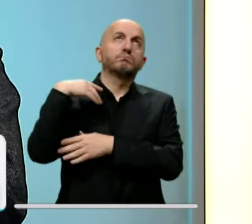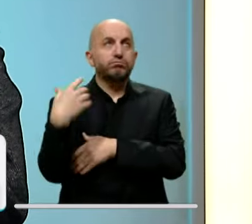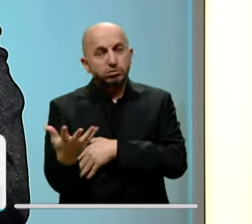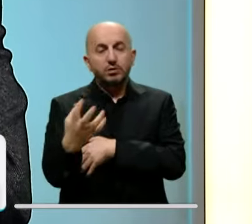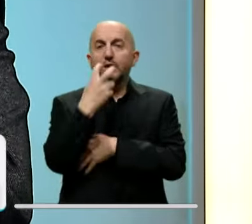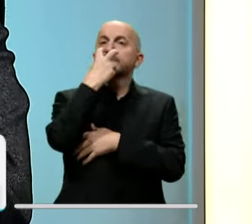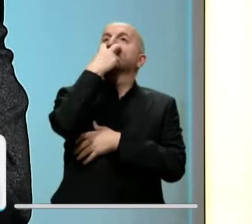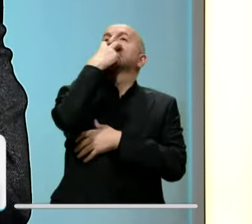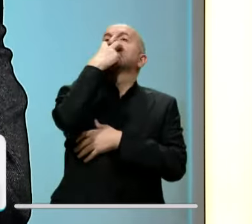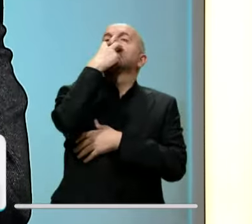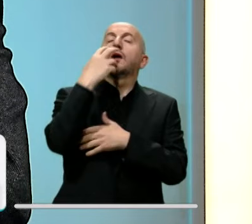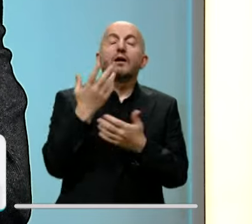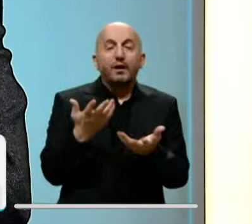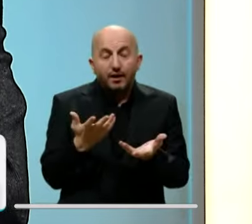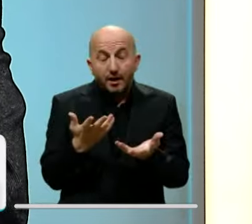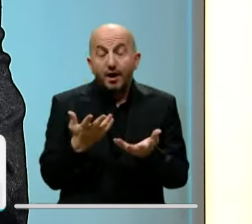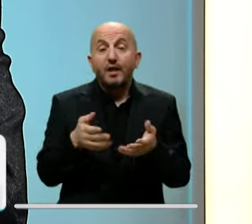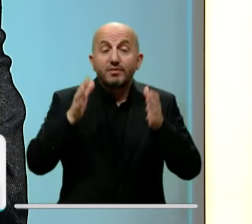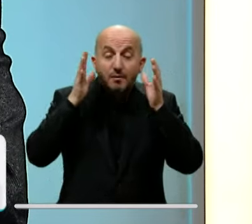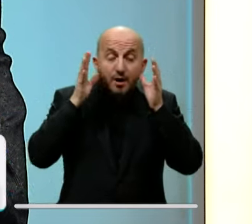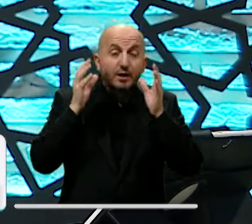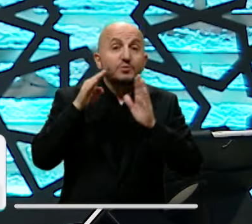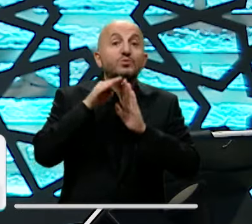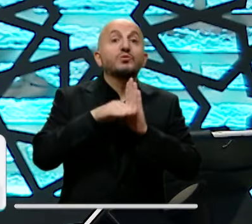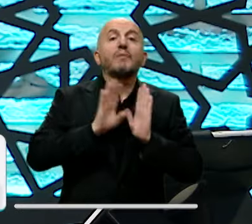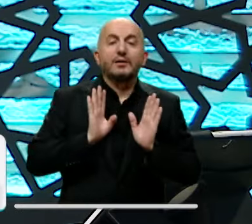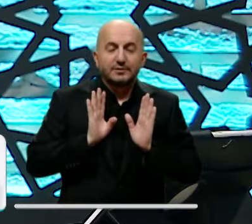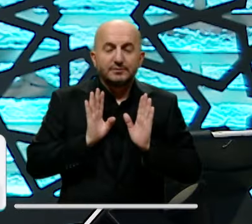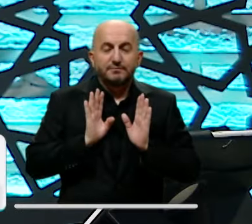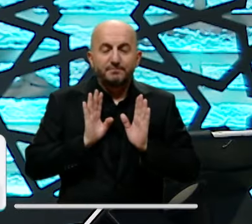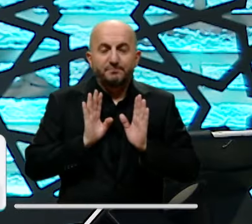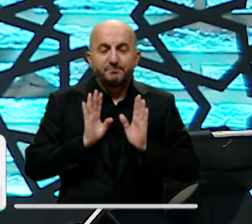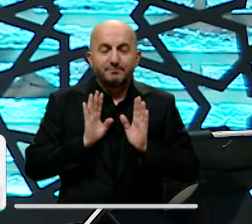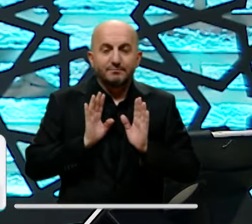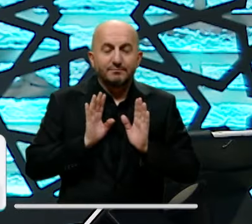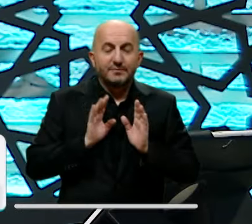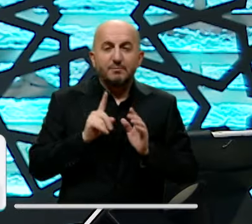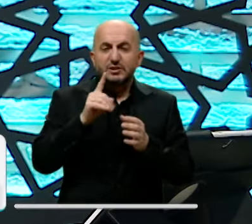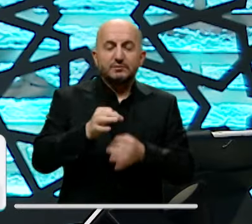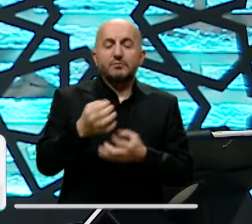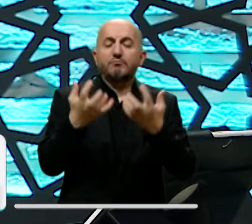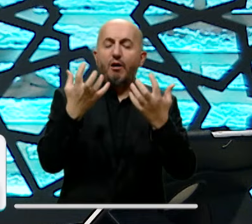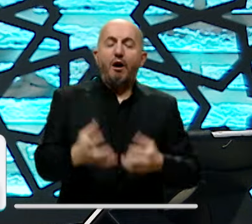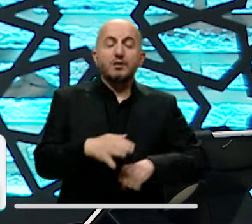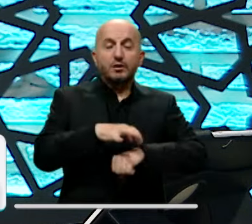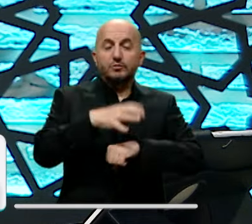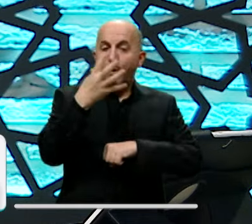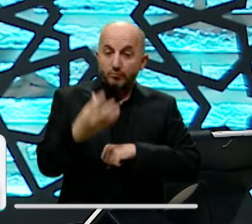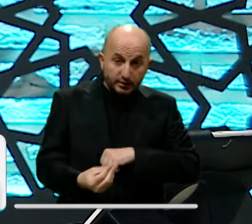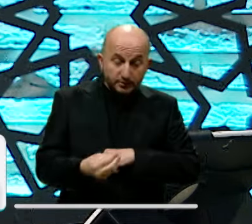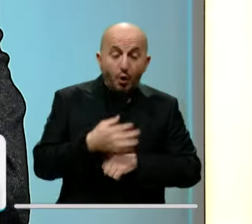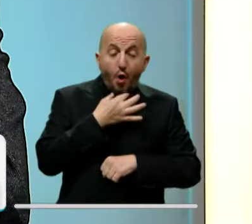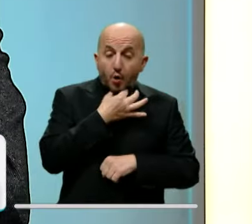değilse hiçbir zaman namaz düşmez bir kimsenin ağır hasta olması